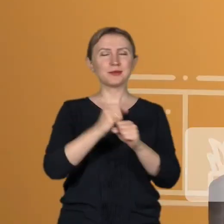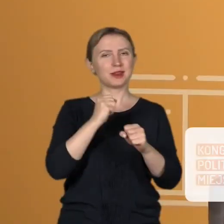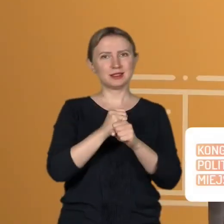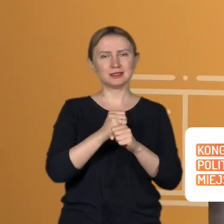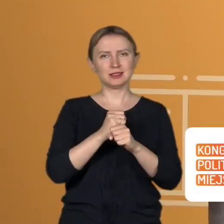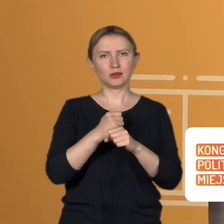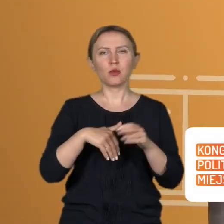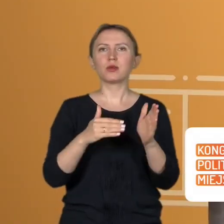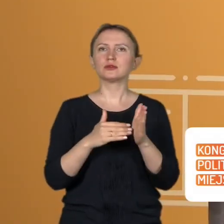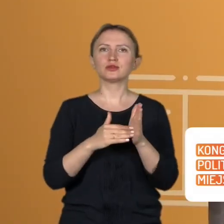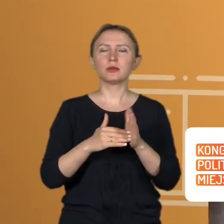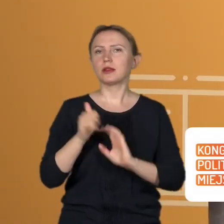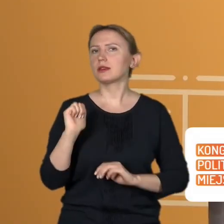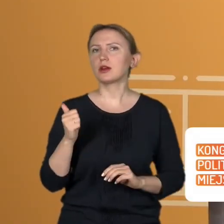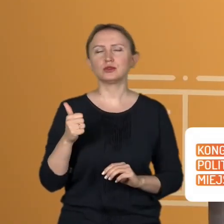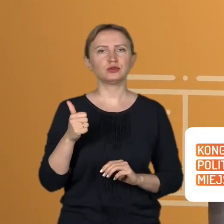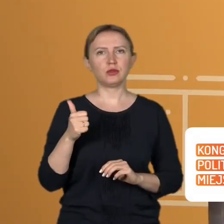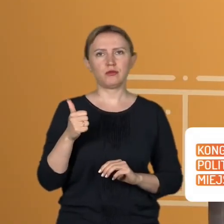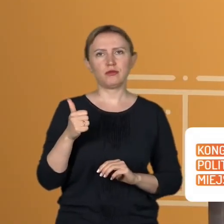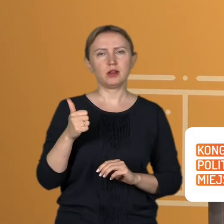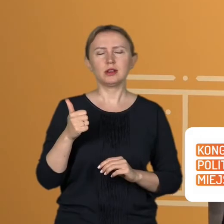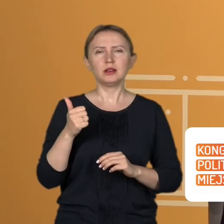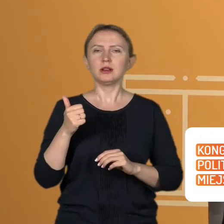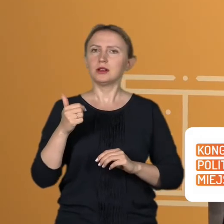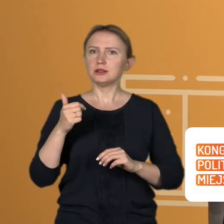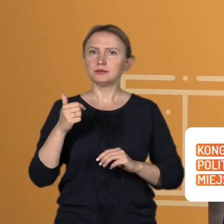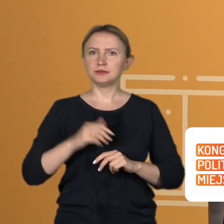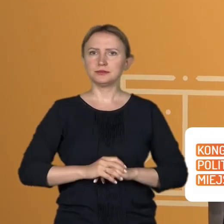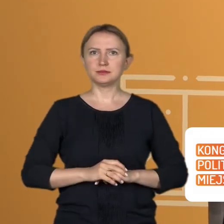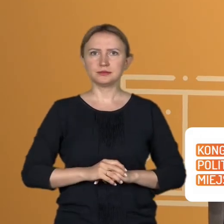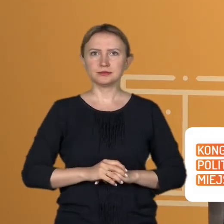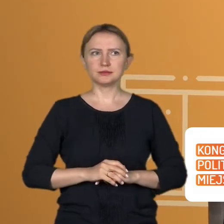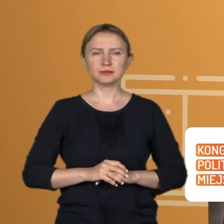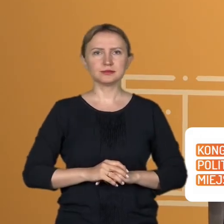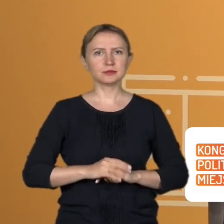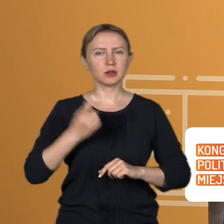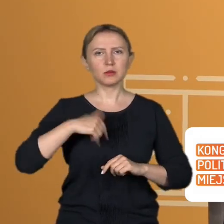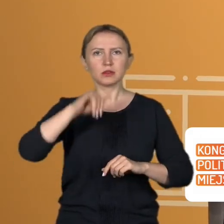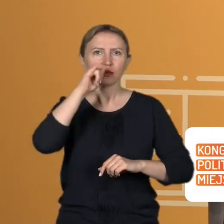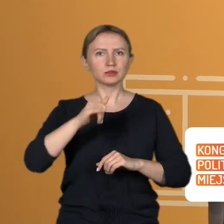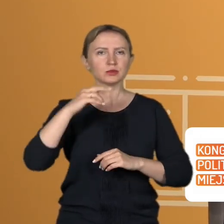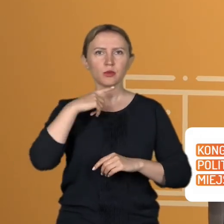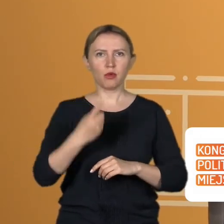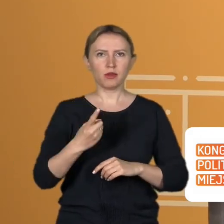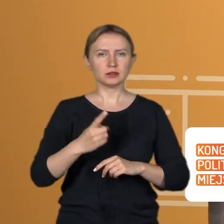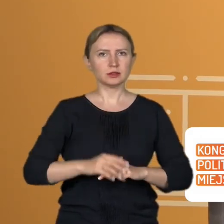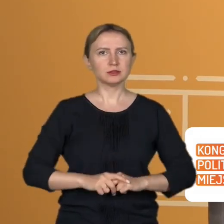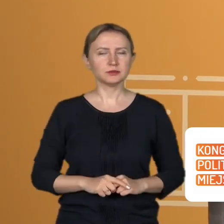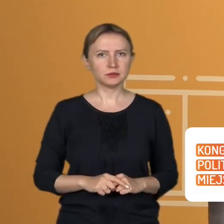którego potrzeb tych jakościowych, tych kwalifikacyjnych nawet nie jesteśmy wiele w stanie powiedzieć, prawda? Więc